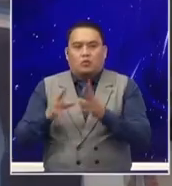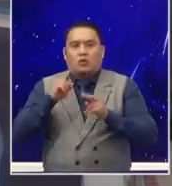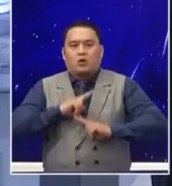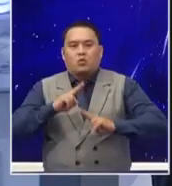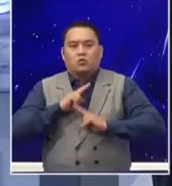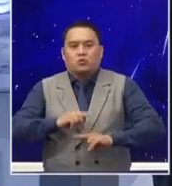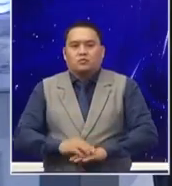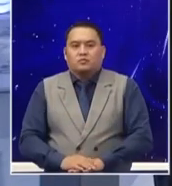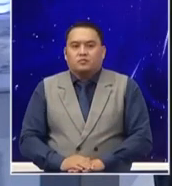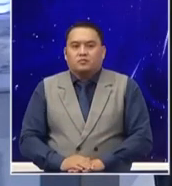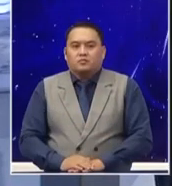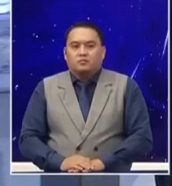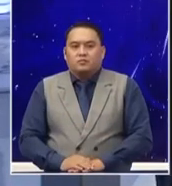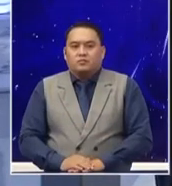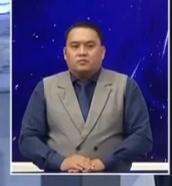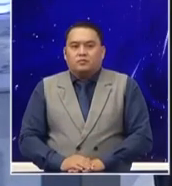работы.